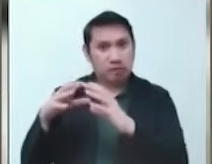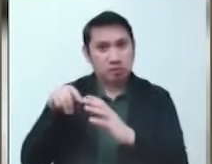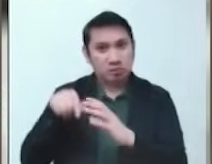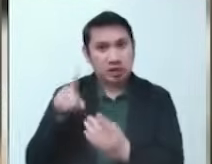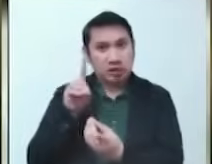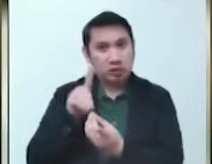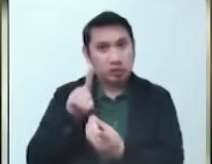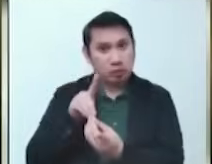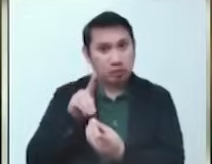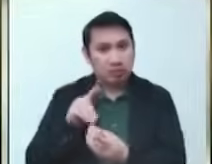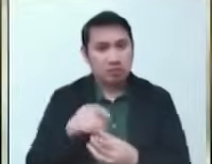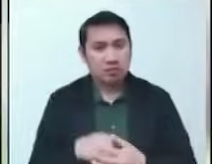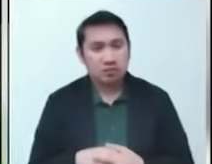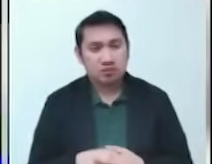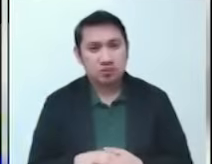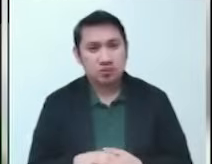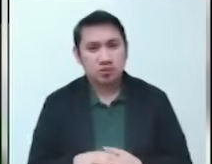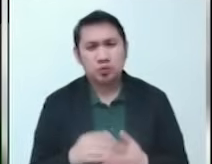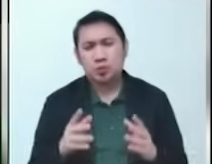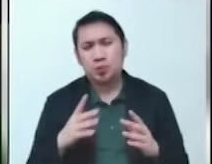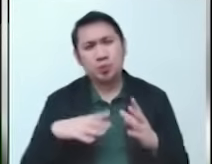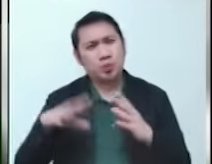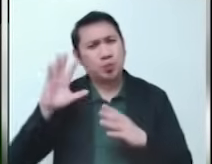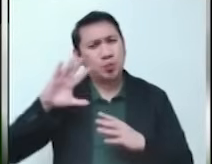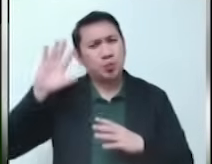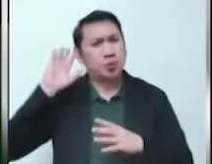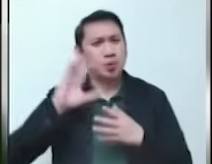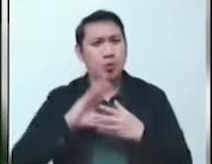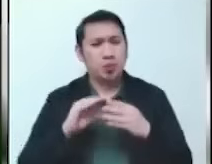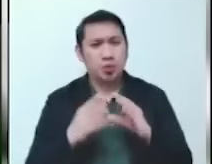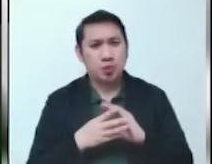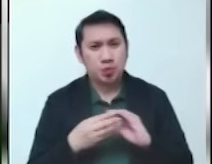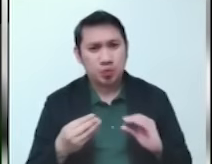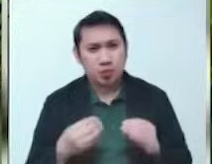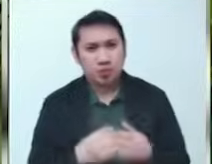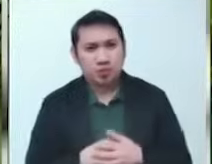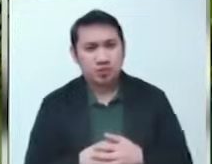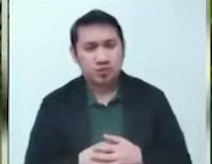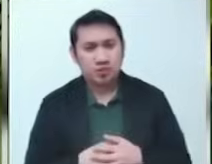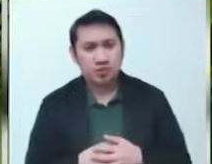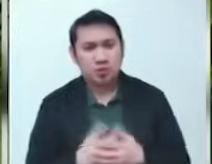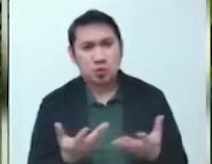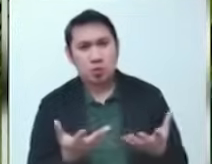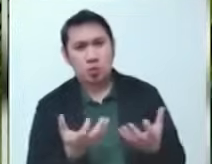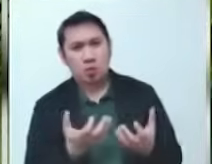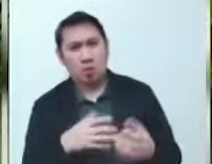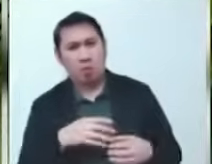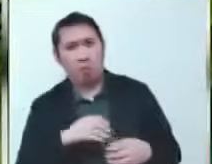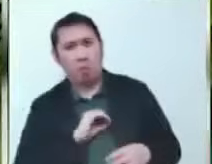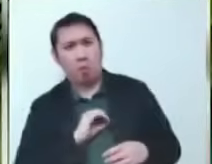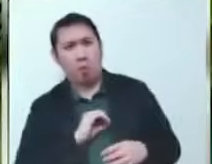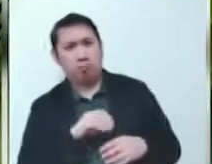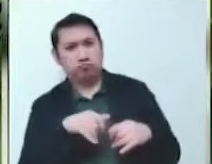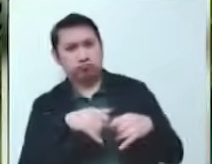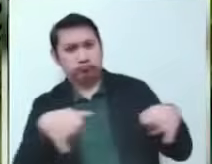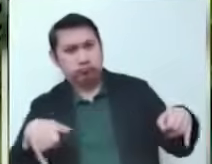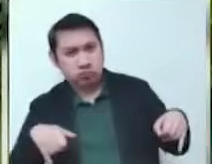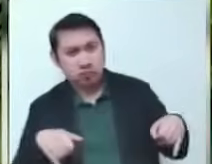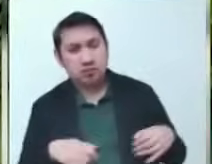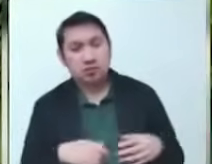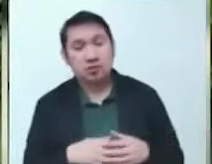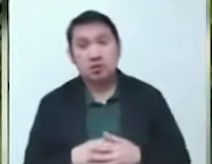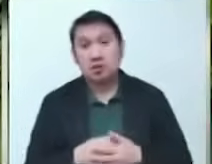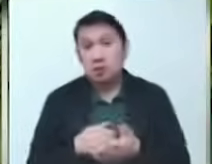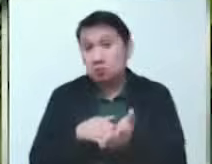Matagal na itong alamat. It's an old man. Medyo galit sila kaya very territorial din sila. Ang pagsabi daw nito ay nagsisilbing babala para hindi natin